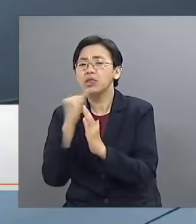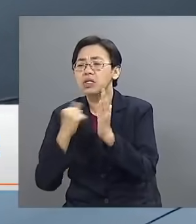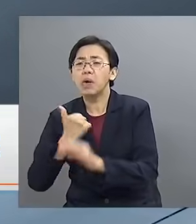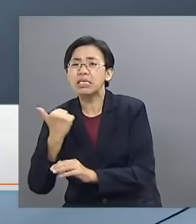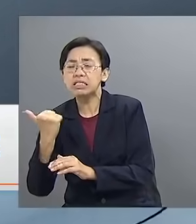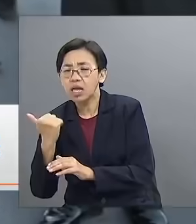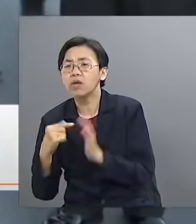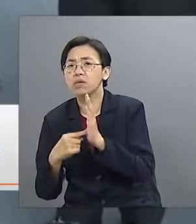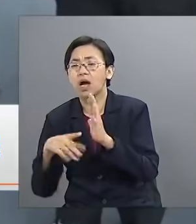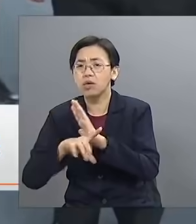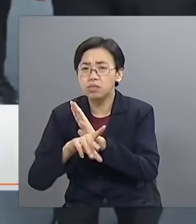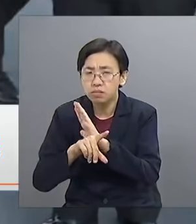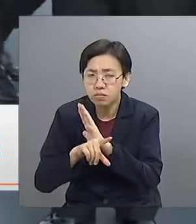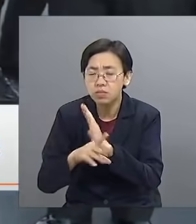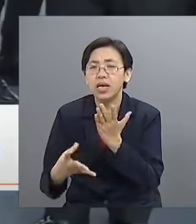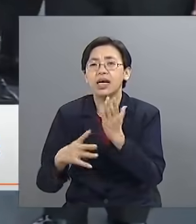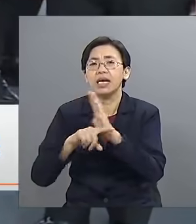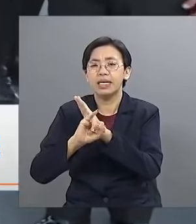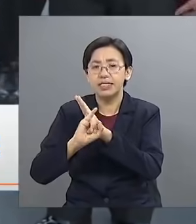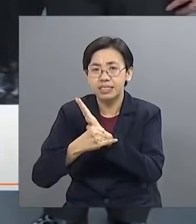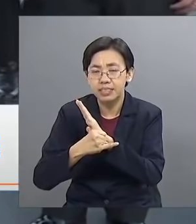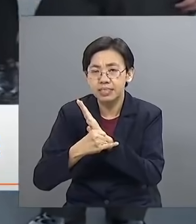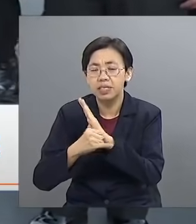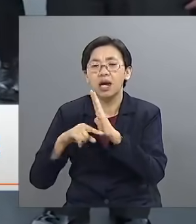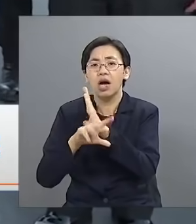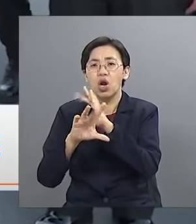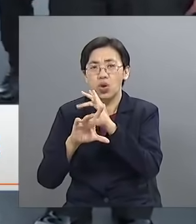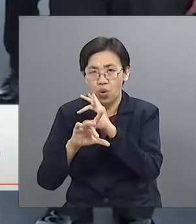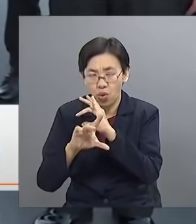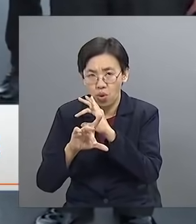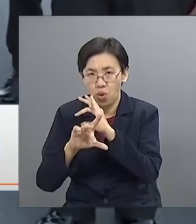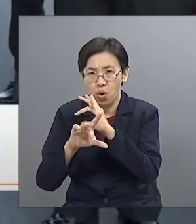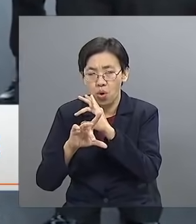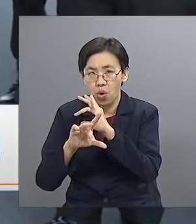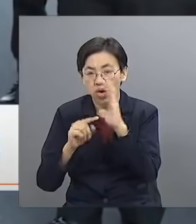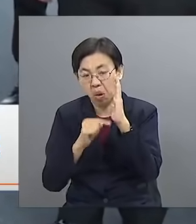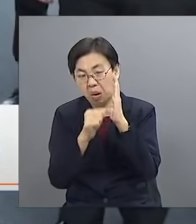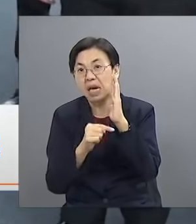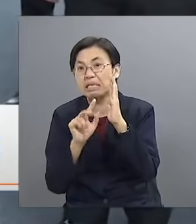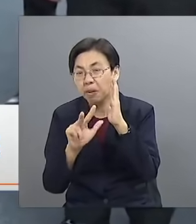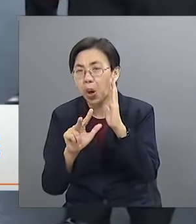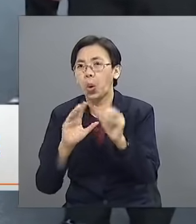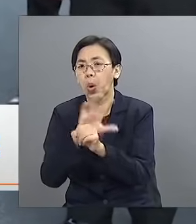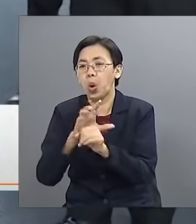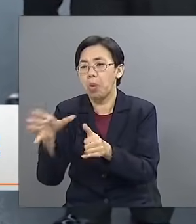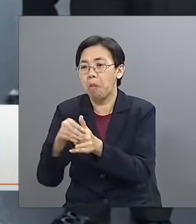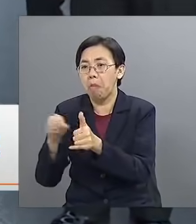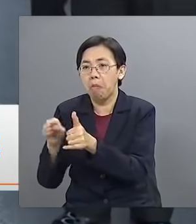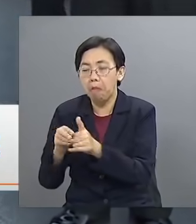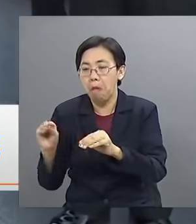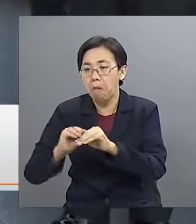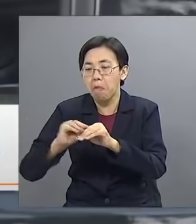ชลบุรีจันทบุรีระยองนะคะซึ่งก็เป็นจังหวัดที่มีผู้ป่วยโควิดสูงขึ้นทั้งนั้นเลยและก็พ